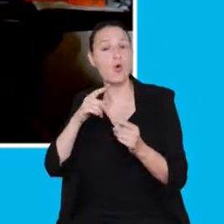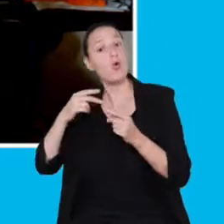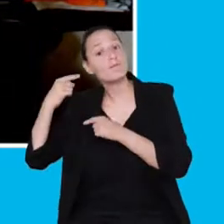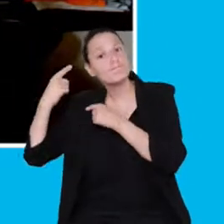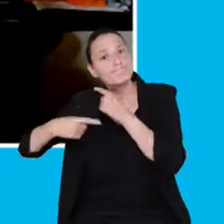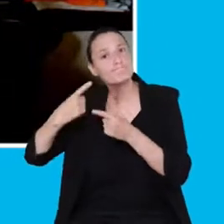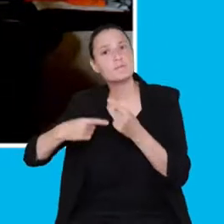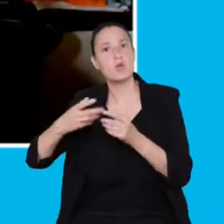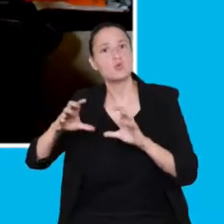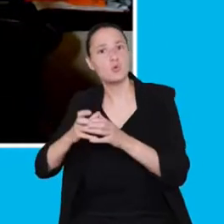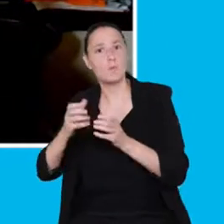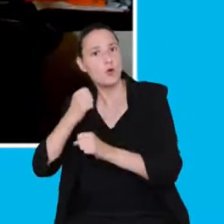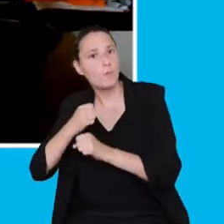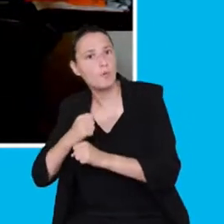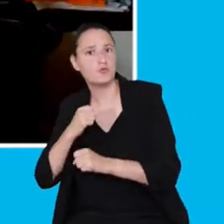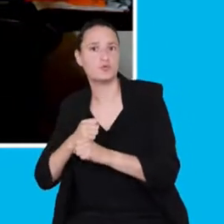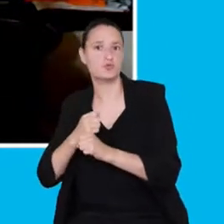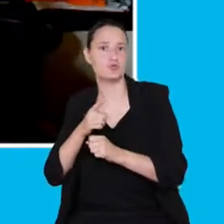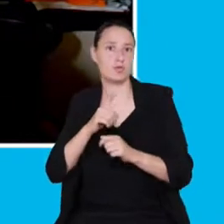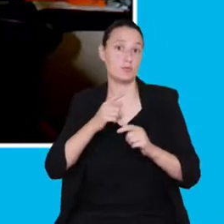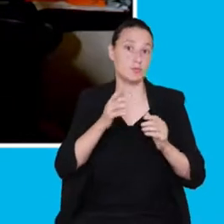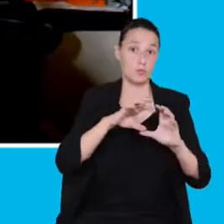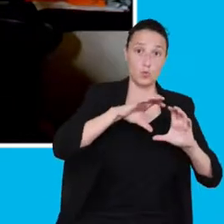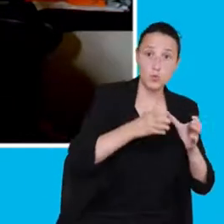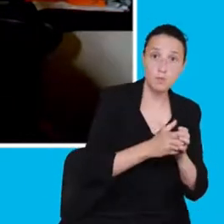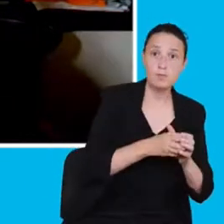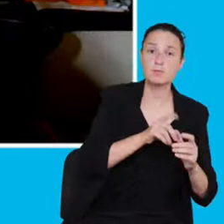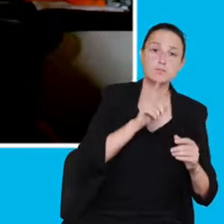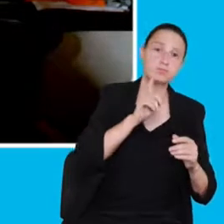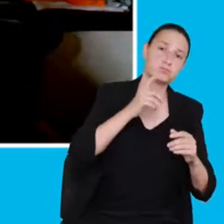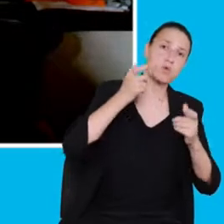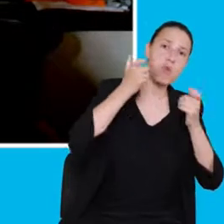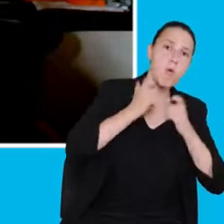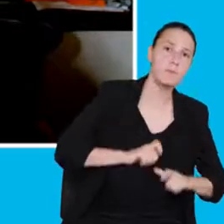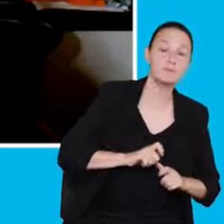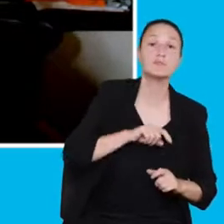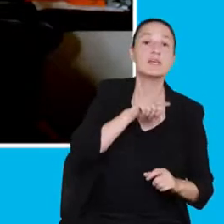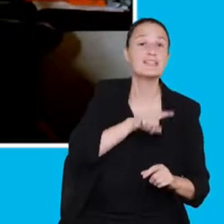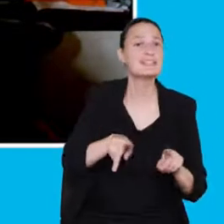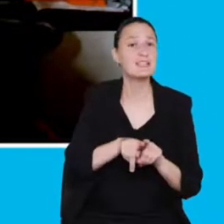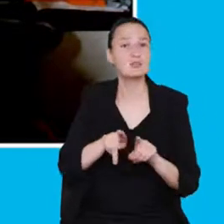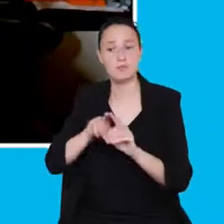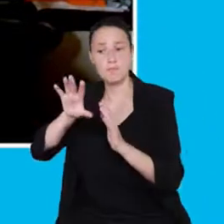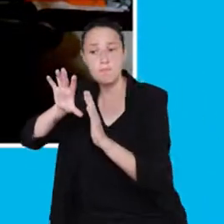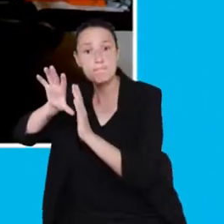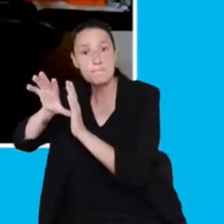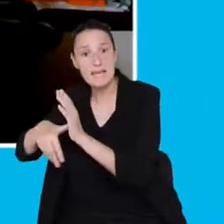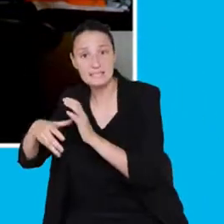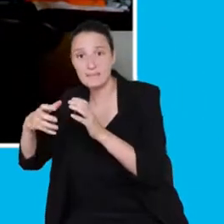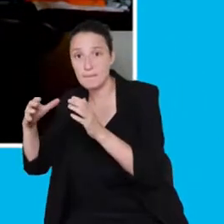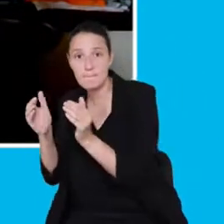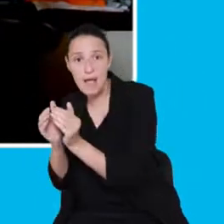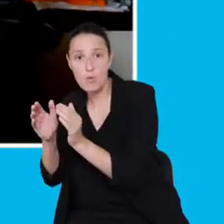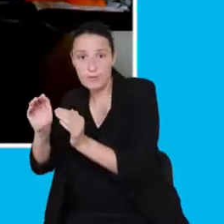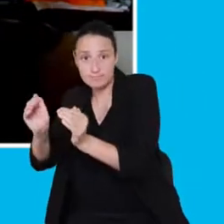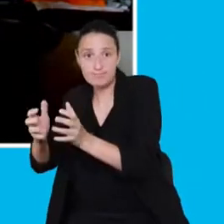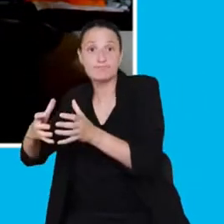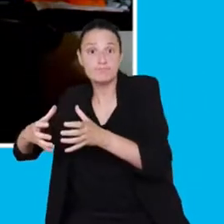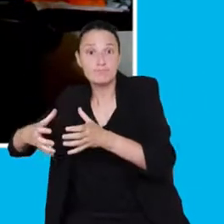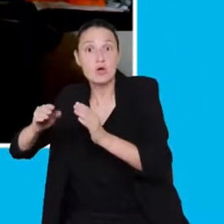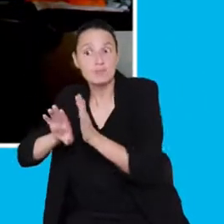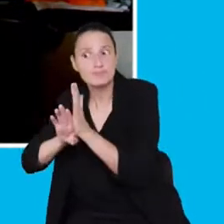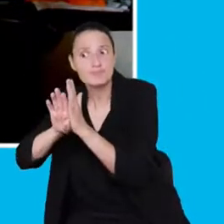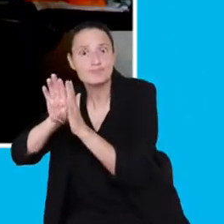środowiska robotniczego, ze środowiska chłopskiego, z małomieszczańskiego. Ci ludzie przez